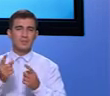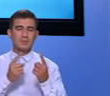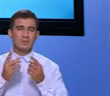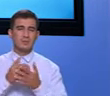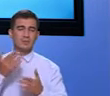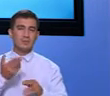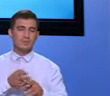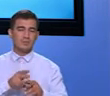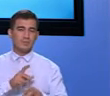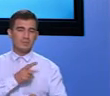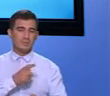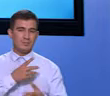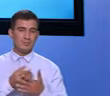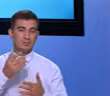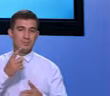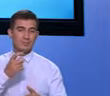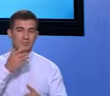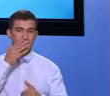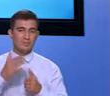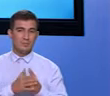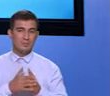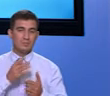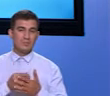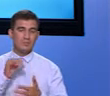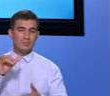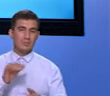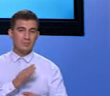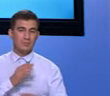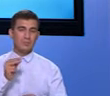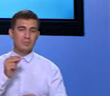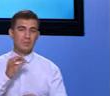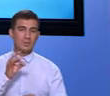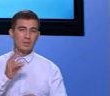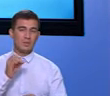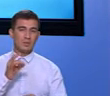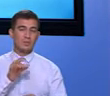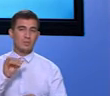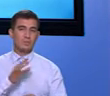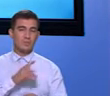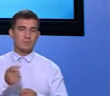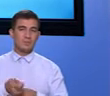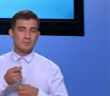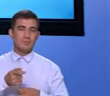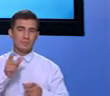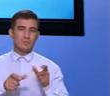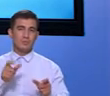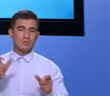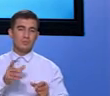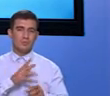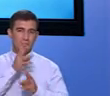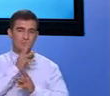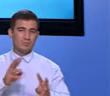30-40 hattoki 100 ga yaqin, demak, chokarlari bo'lgan. Bundan